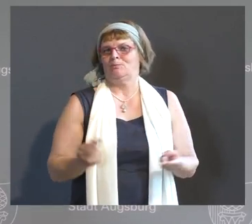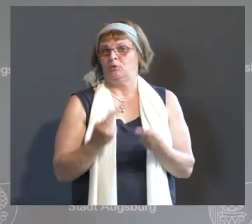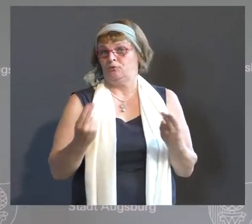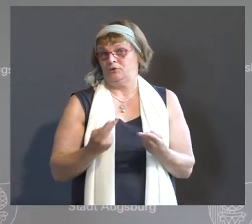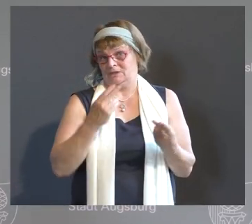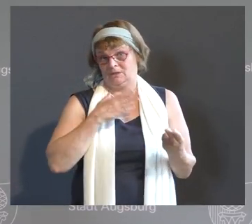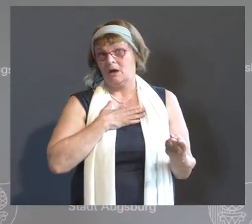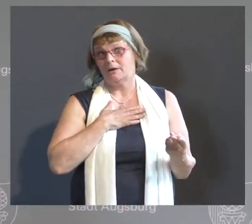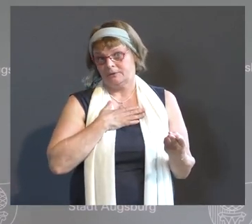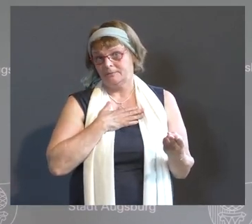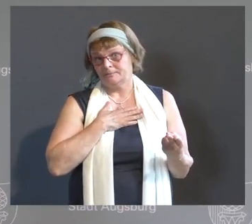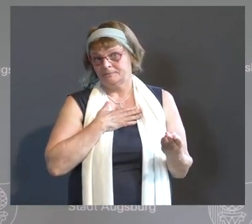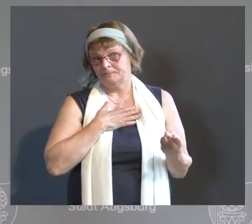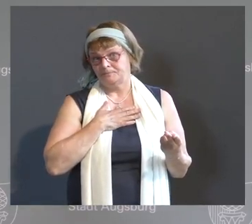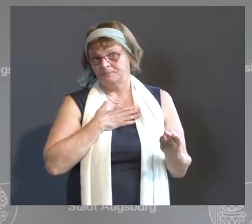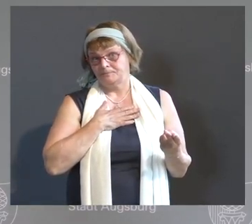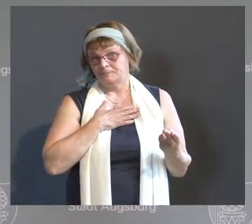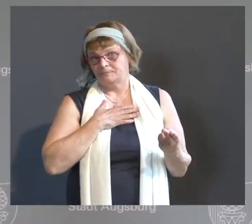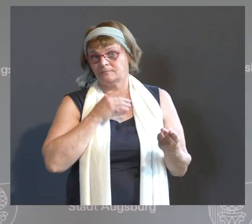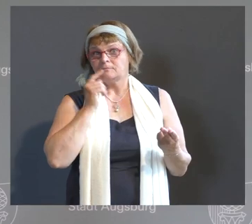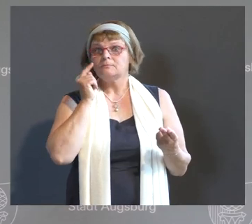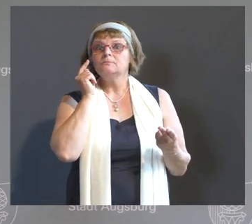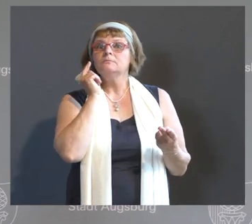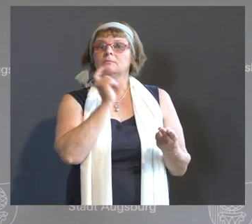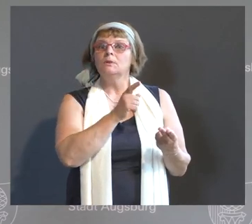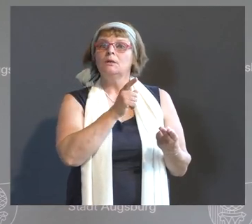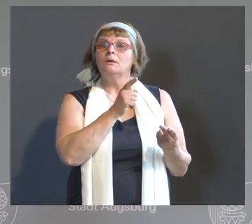Diese Mischung und auch die Regulierung der